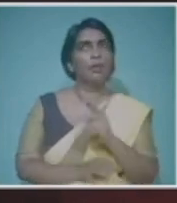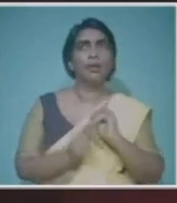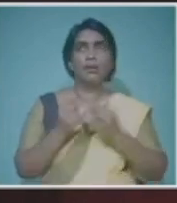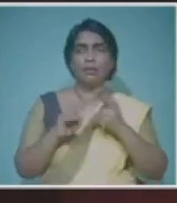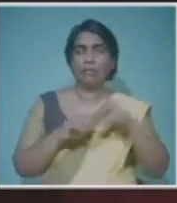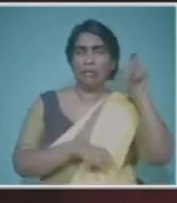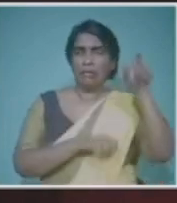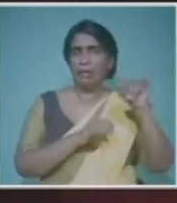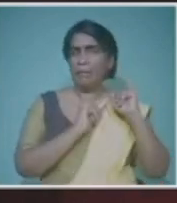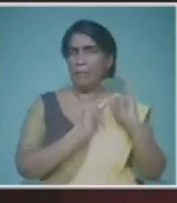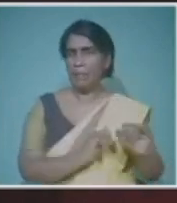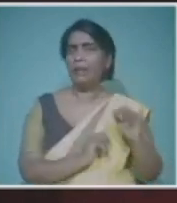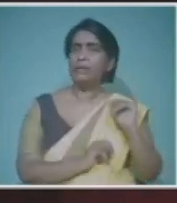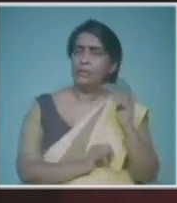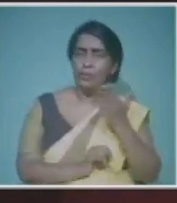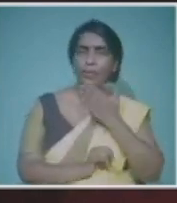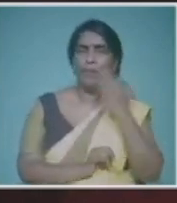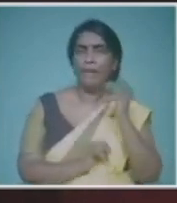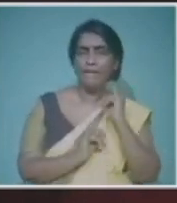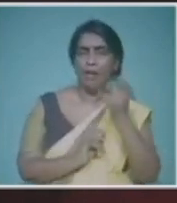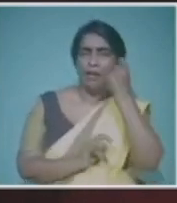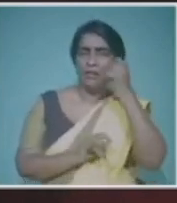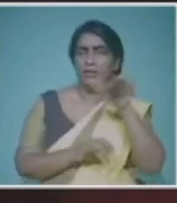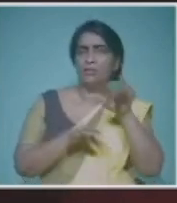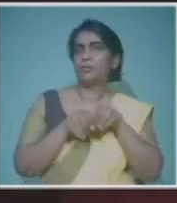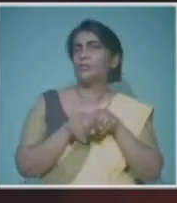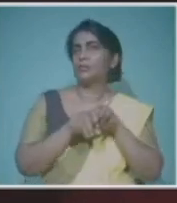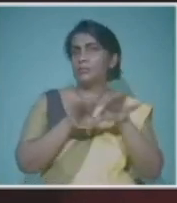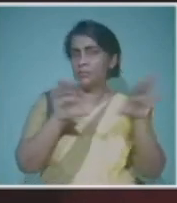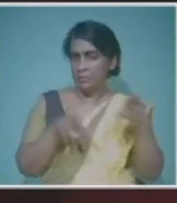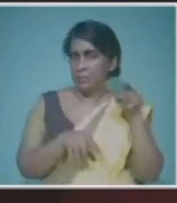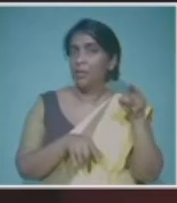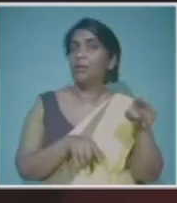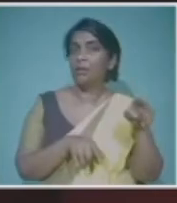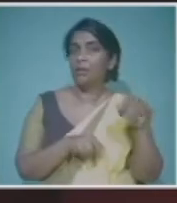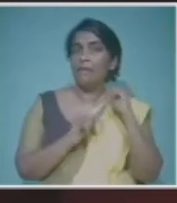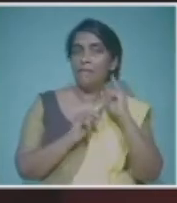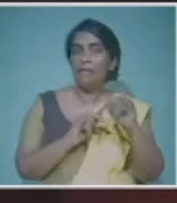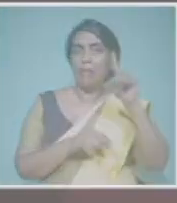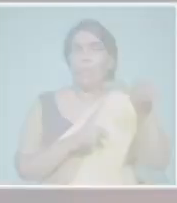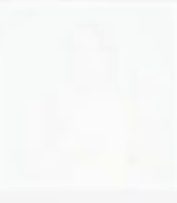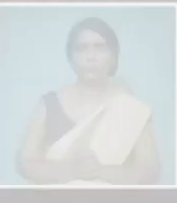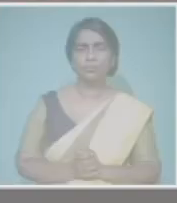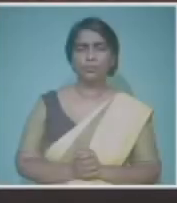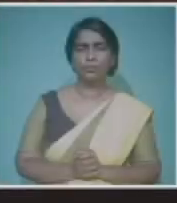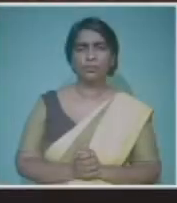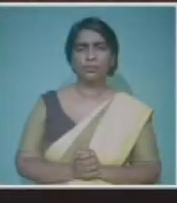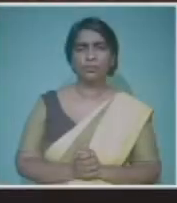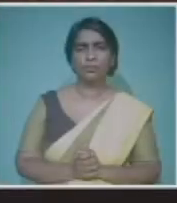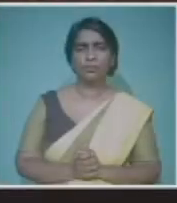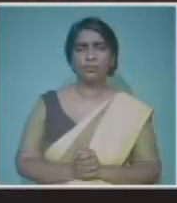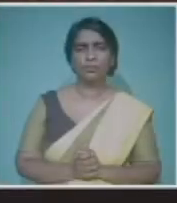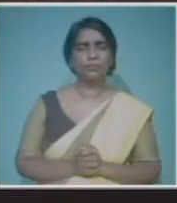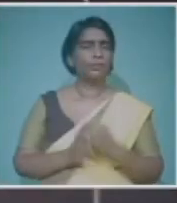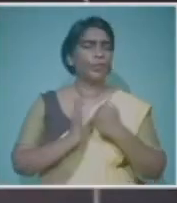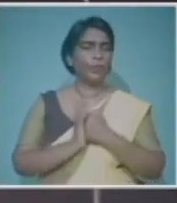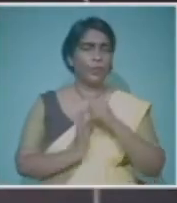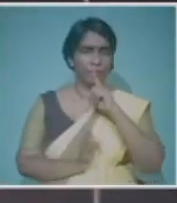නිලධාරීන්ට අසාධාරණයක් වෙන්න පුළුවන් වැරදි මතයක් සමාජගත වුණොත් එහෙම ඔවුන් වැරදි කරුවක් බවට පත් කරලා කියලා. ගරු